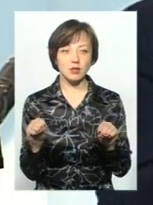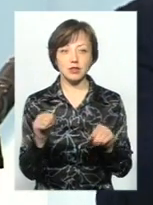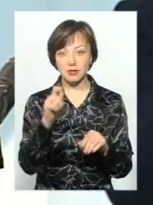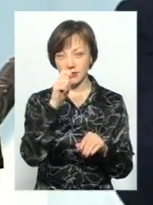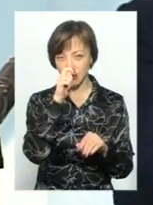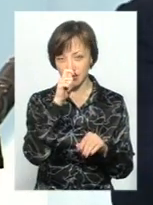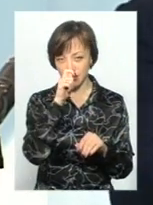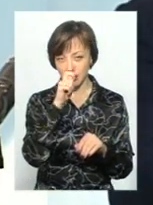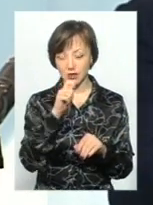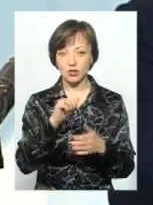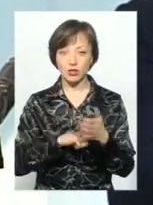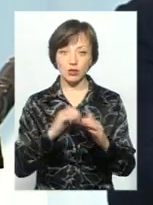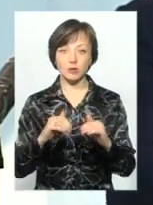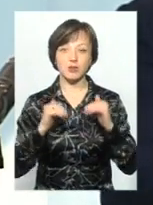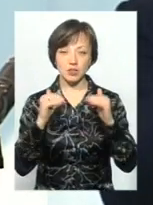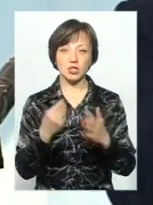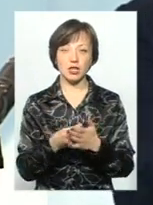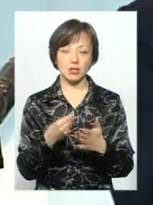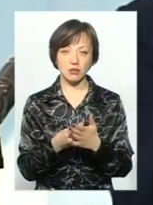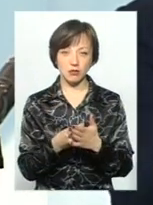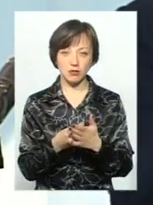квітня через підвищення тарифів